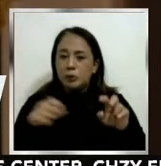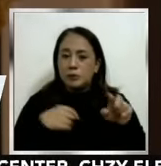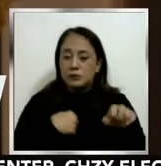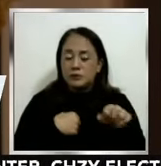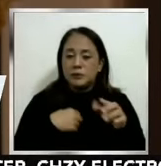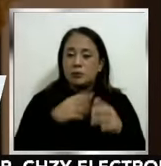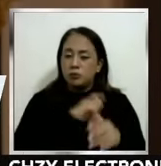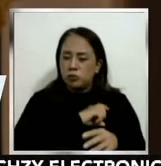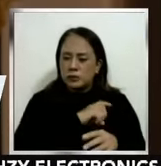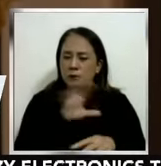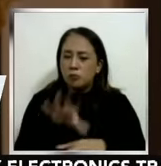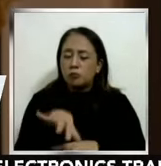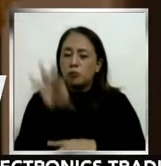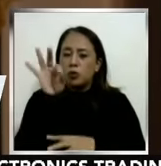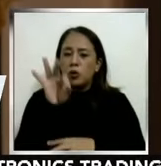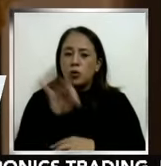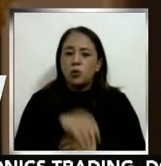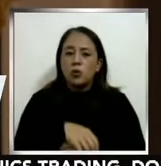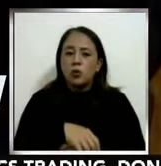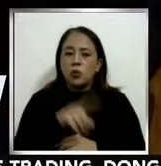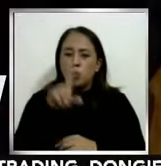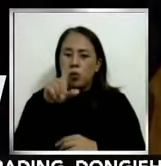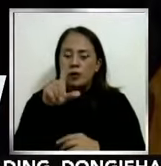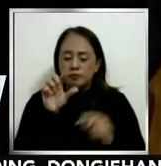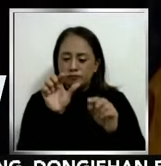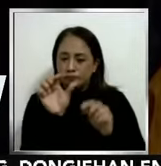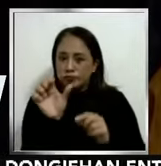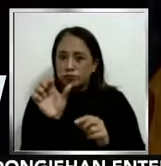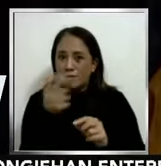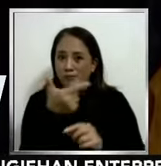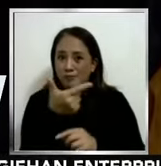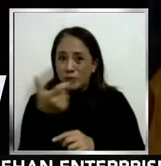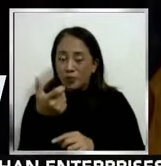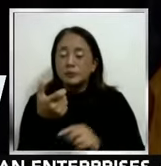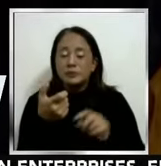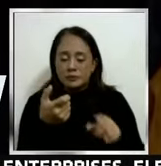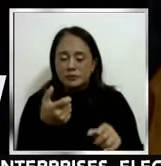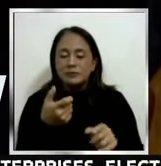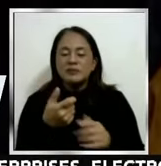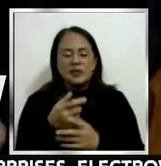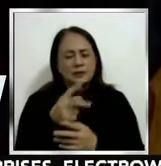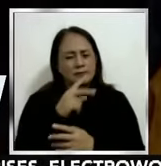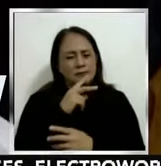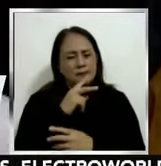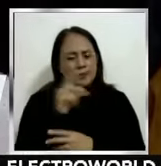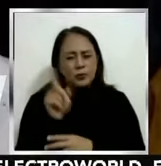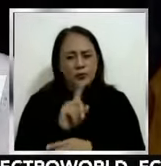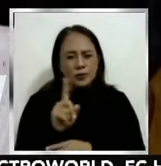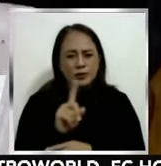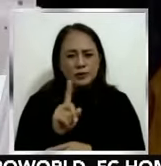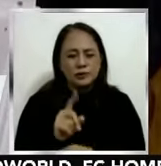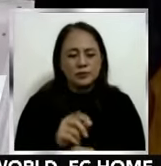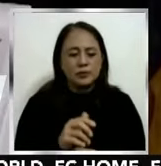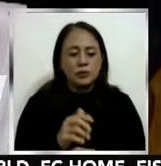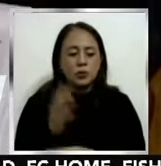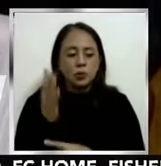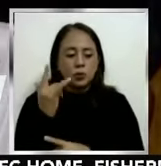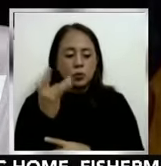po na one special ng 9mm. Ang isang kahinahinala dito, na nakaposas